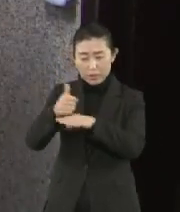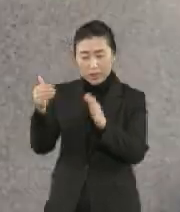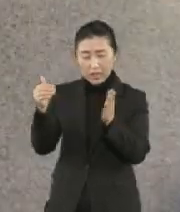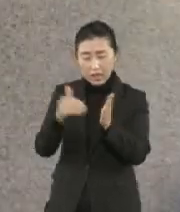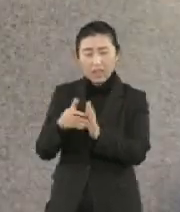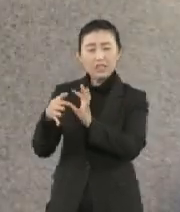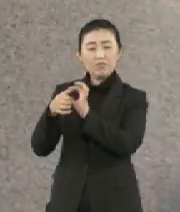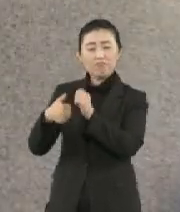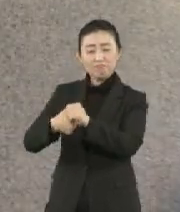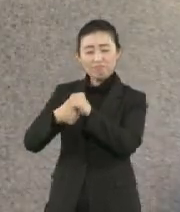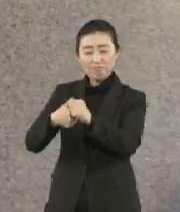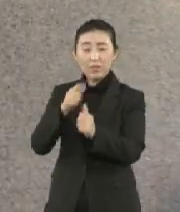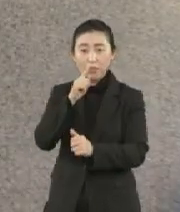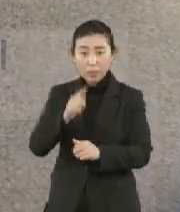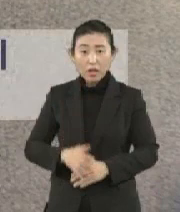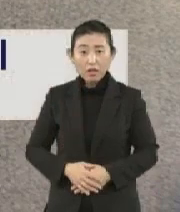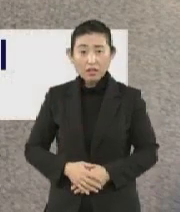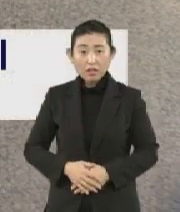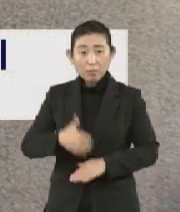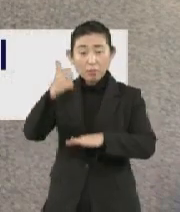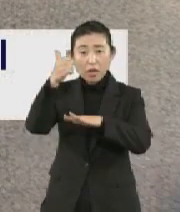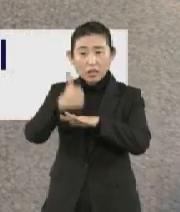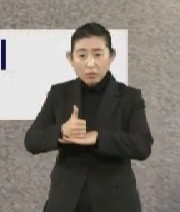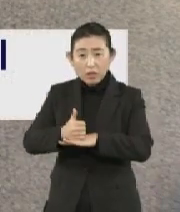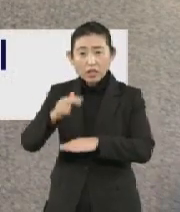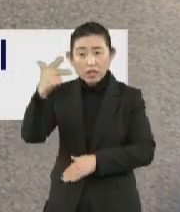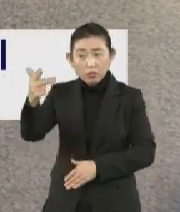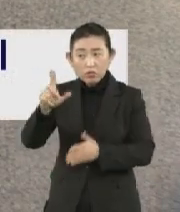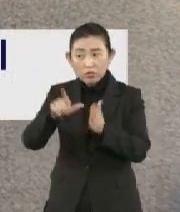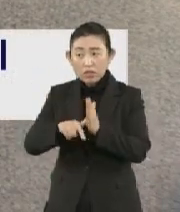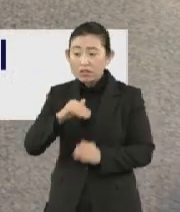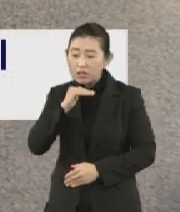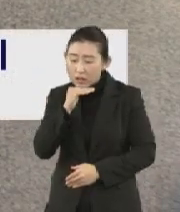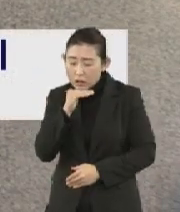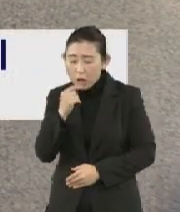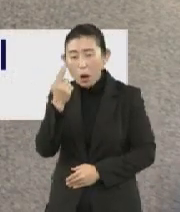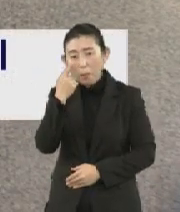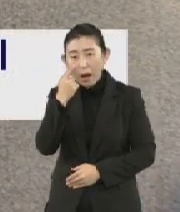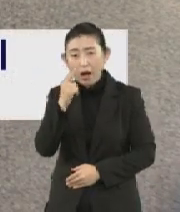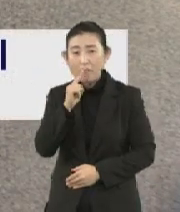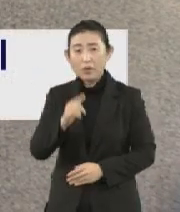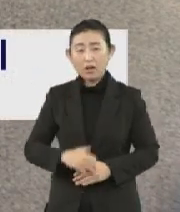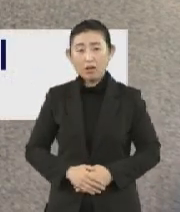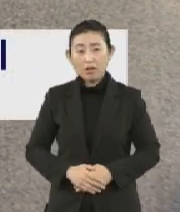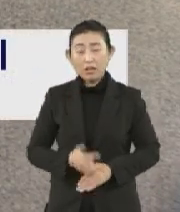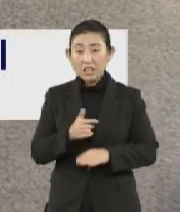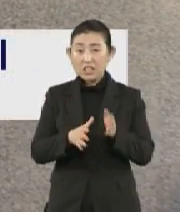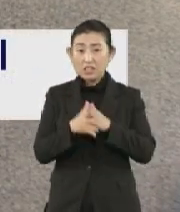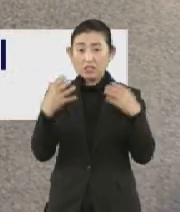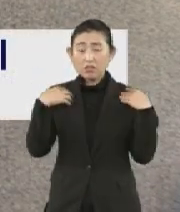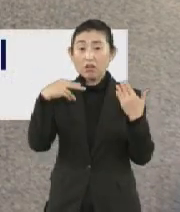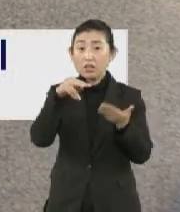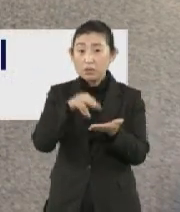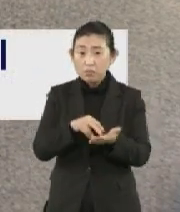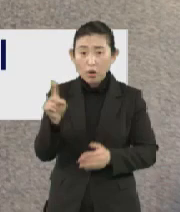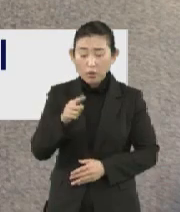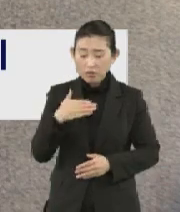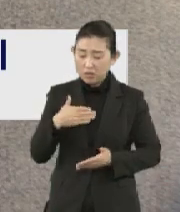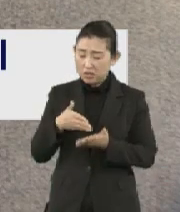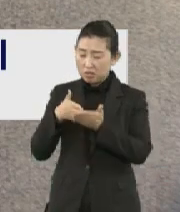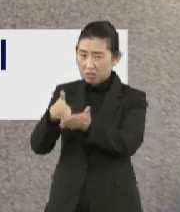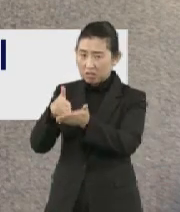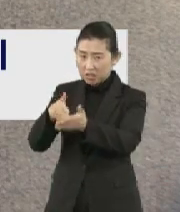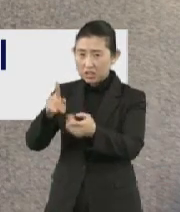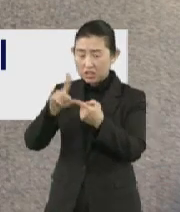입장입니다. 결과를 지켜본 후에 답변할 내용이고 대전시는 우리 시가 건의한